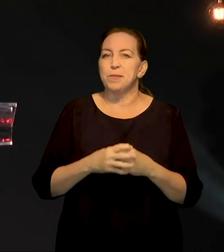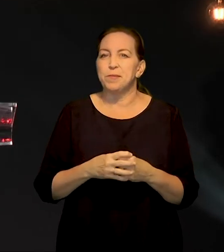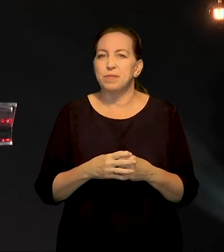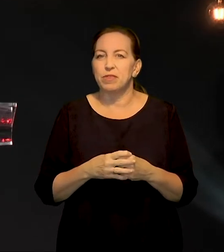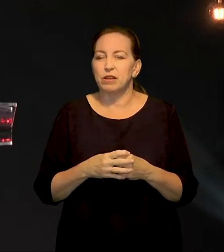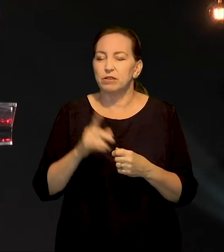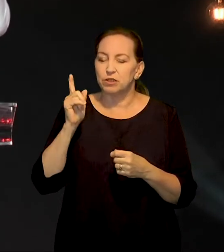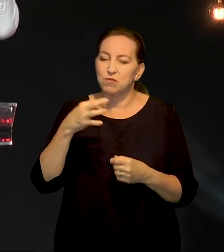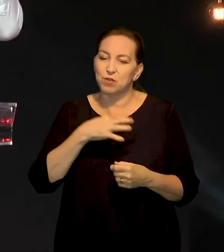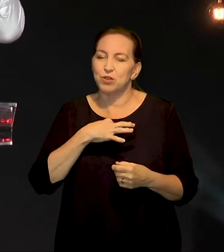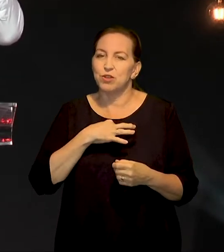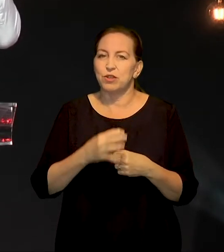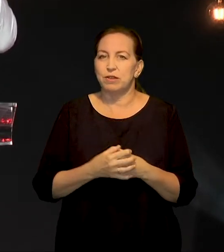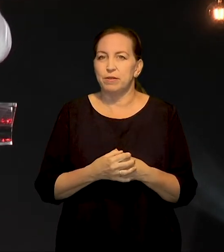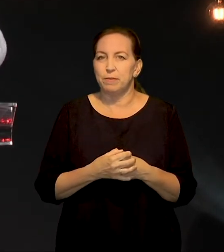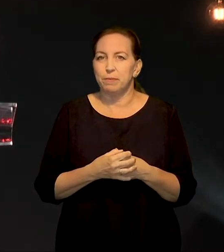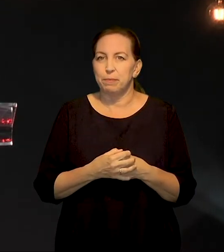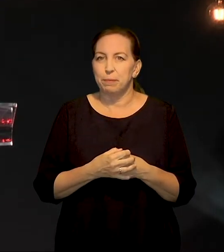Druga myśl.